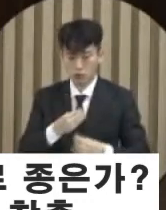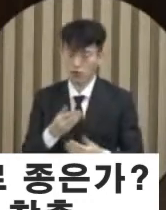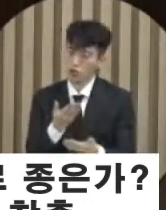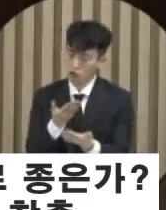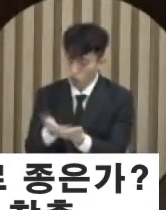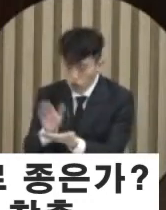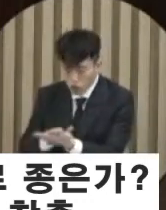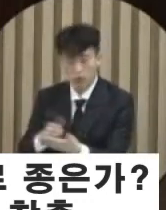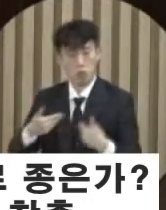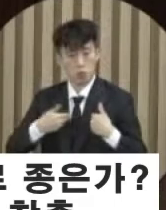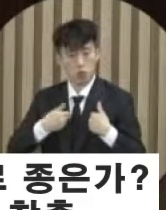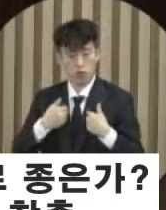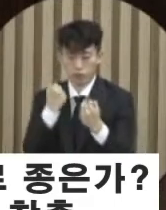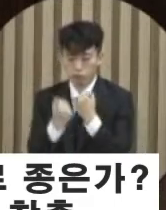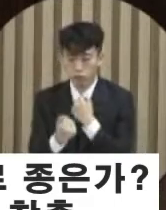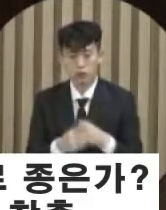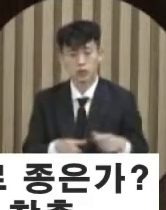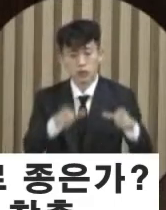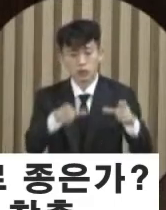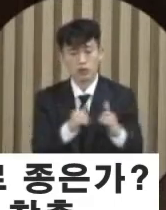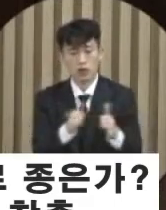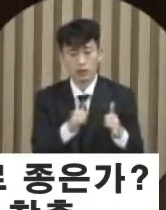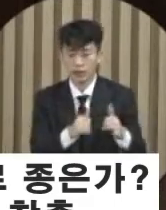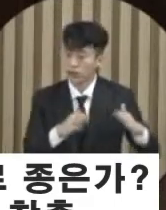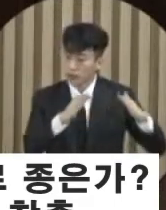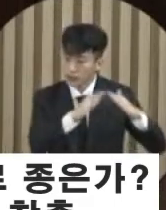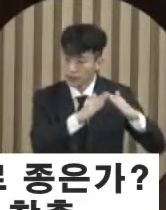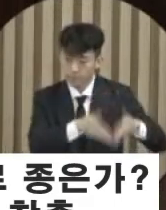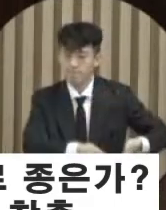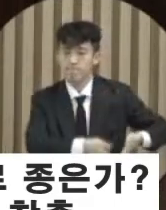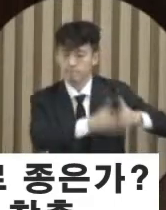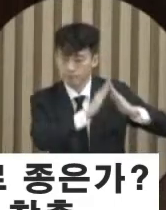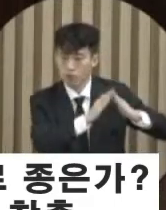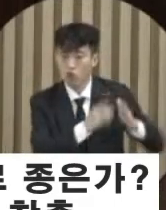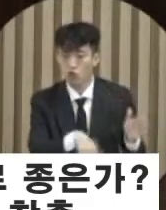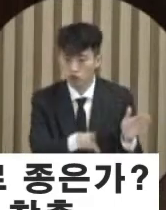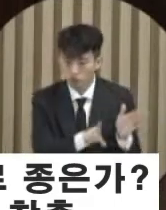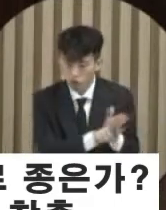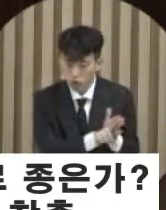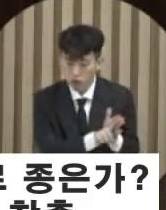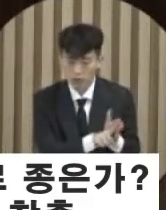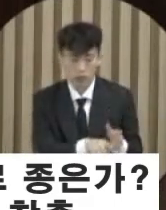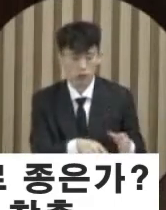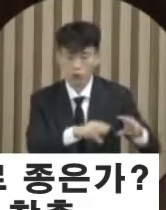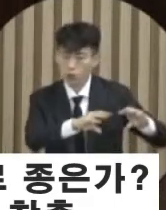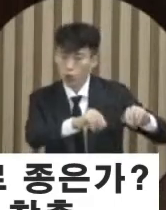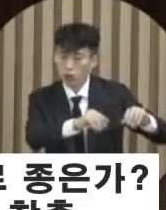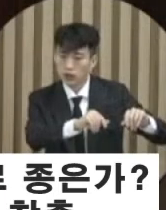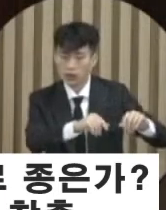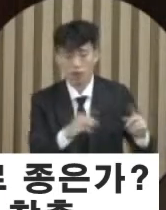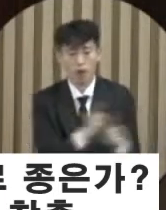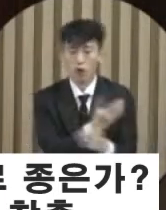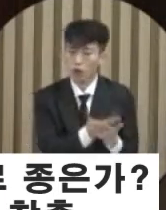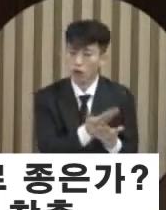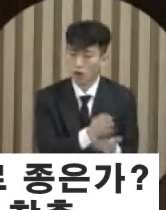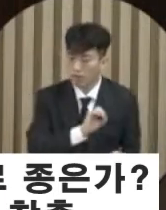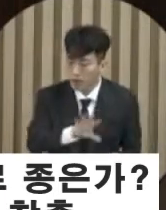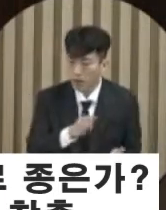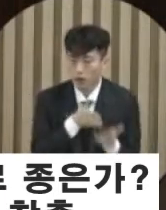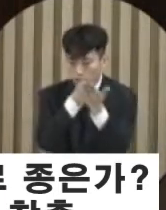실시되지 않고 있고 주민들이 집을 지을 수 있도록 길다랗고 못 쓰는 시유지를 바꿔달라고 요청해도 시에서는 거부하고